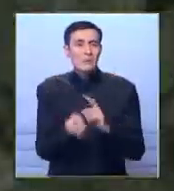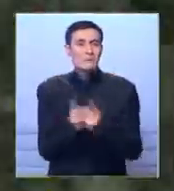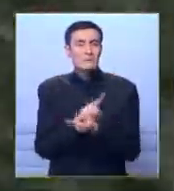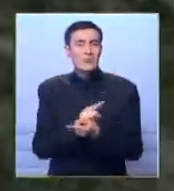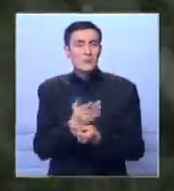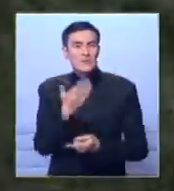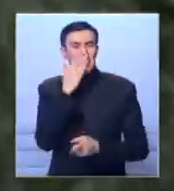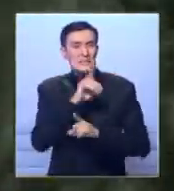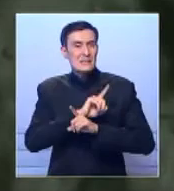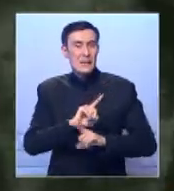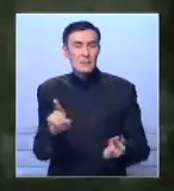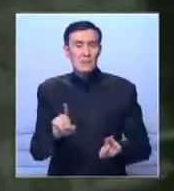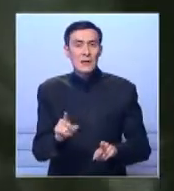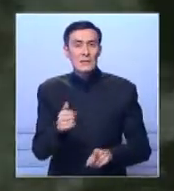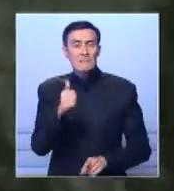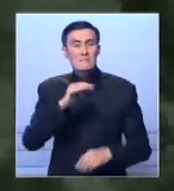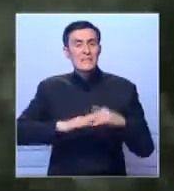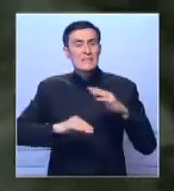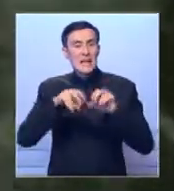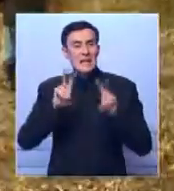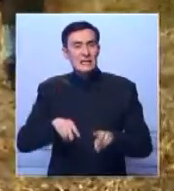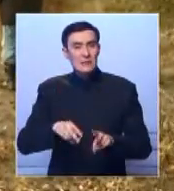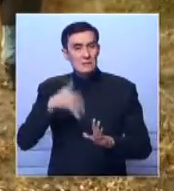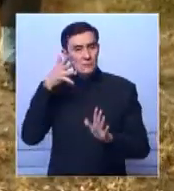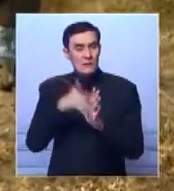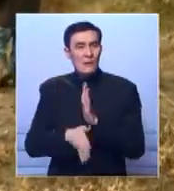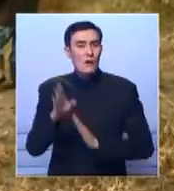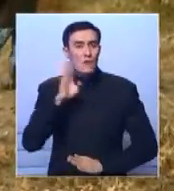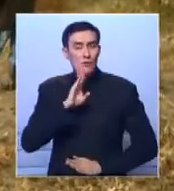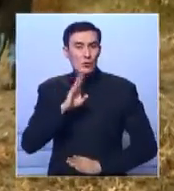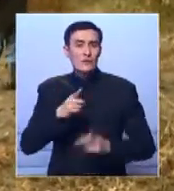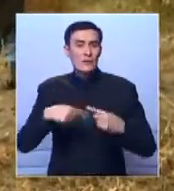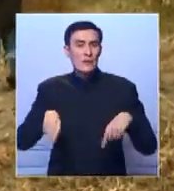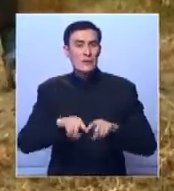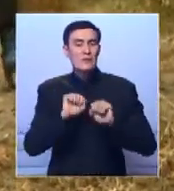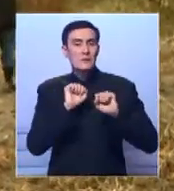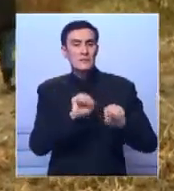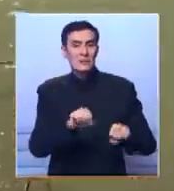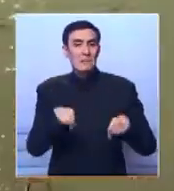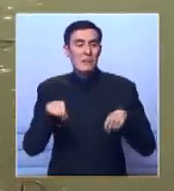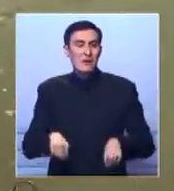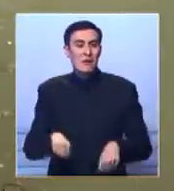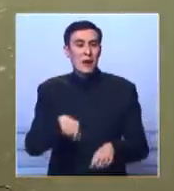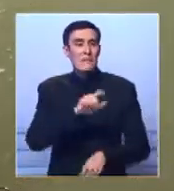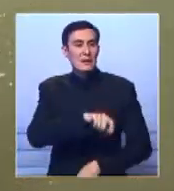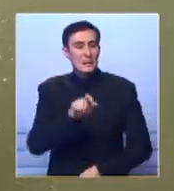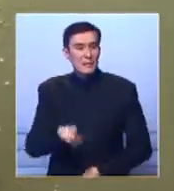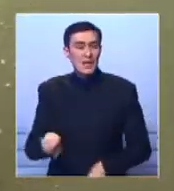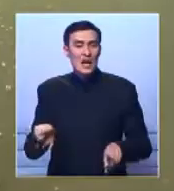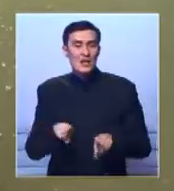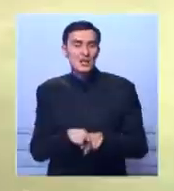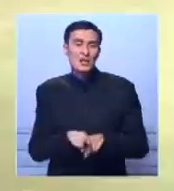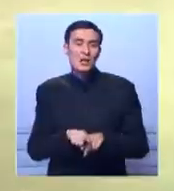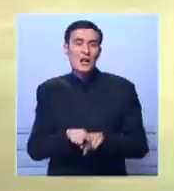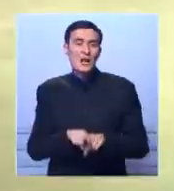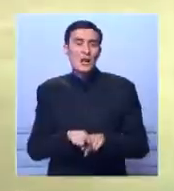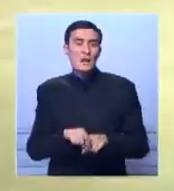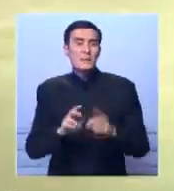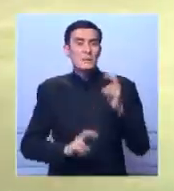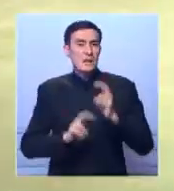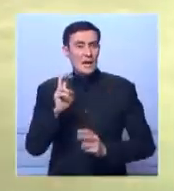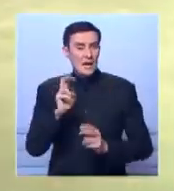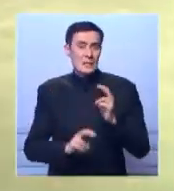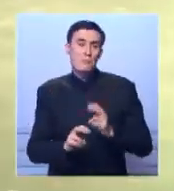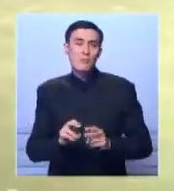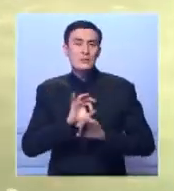запах. Специалисты отобрали пробы воды и исследовали ее в местном департаменте по защите прав потребителей, а также на водоснабжающем